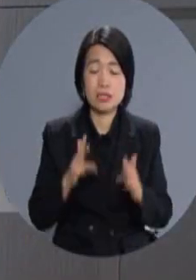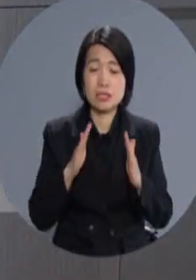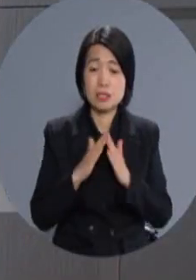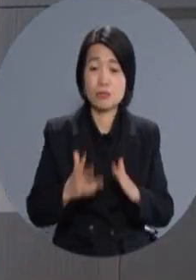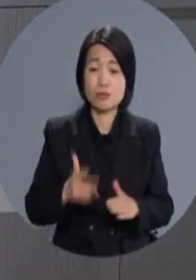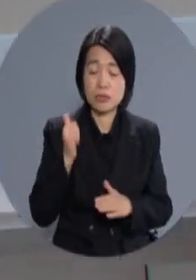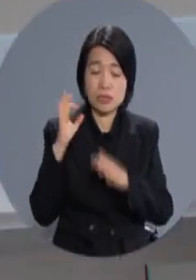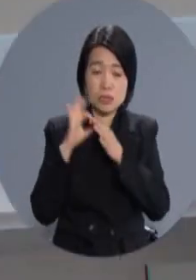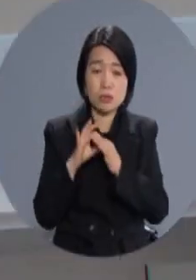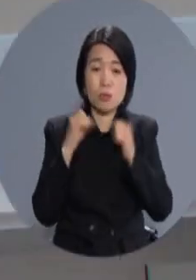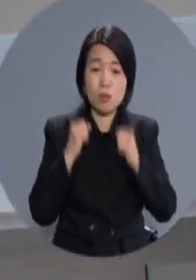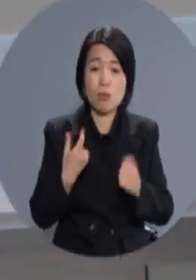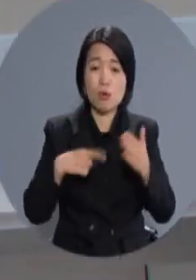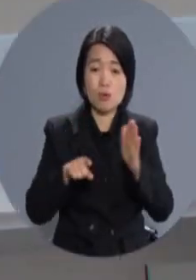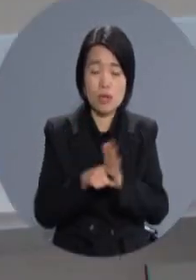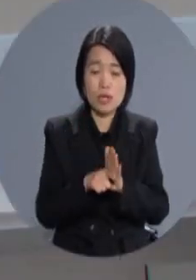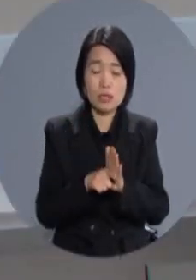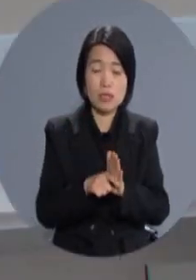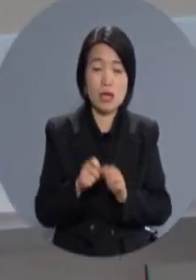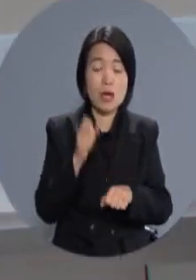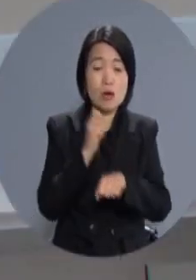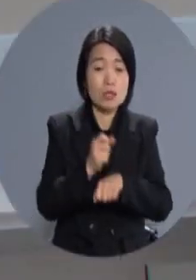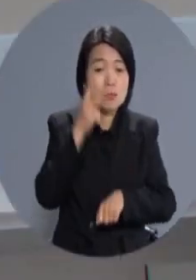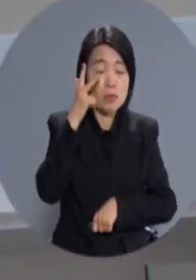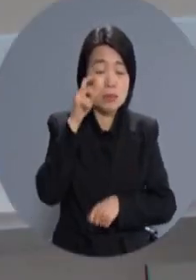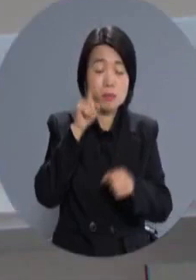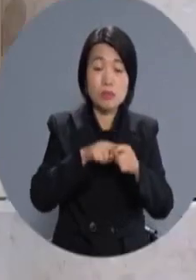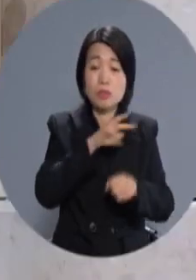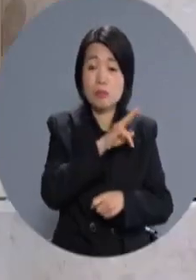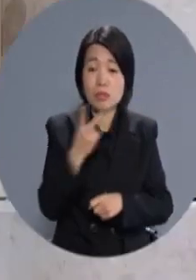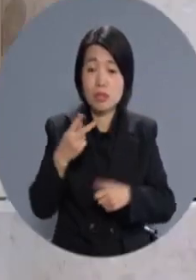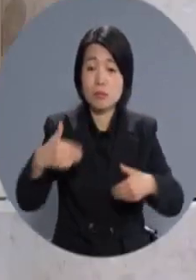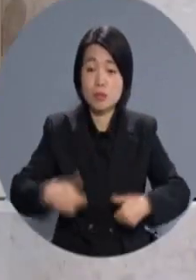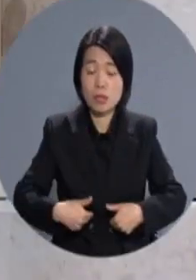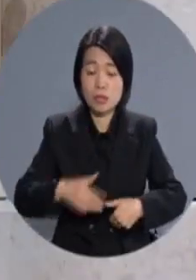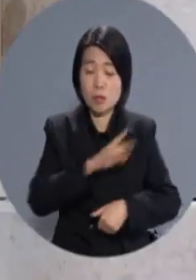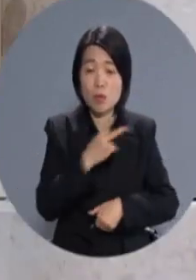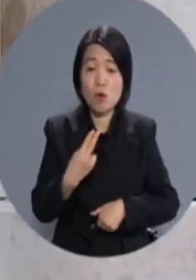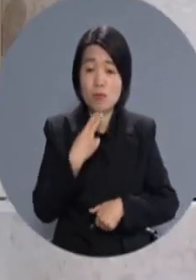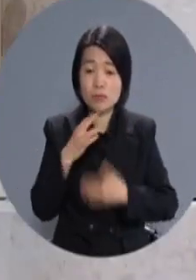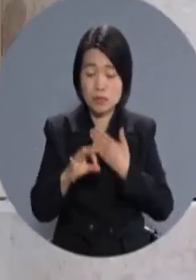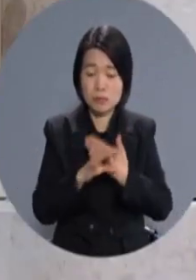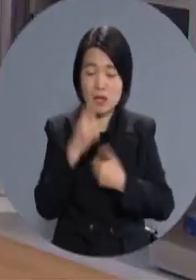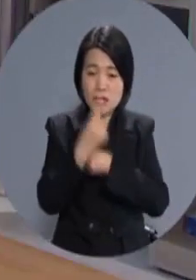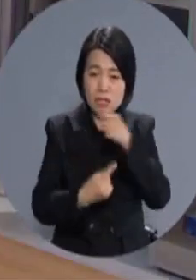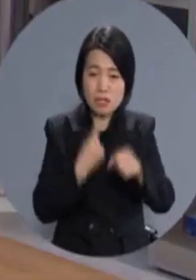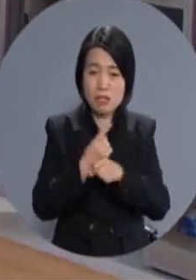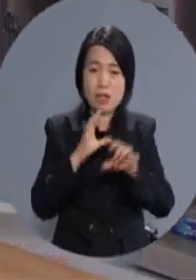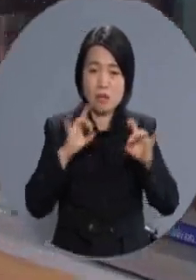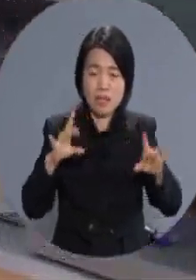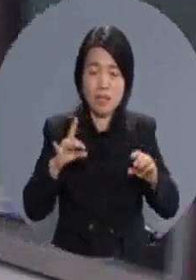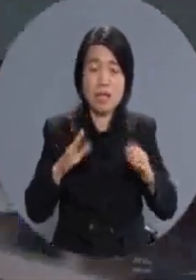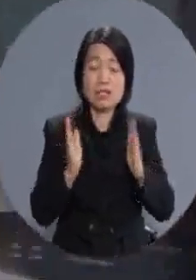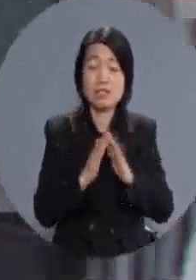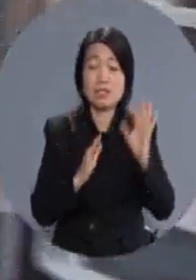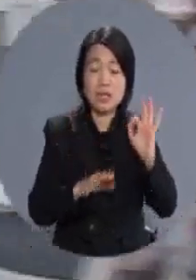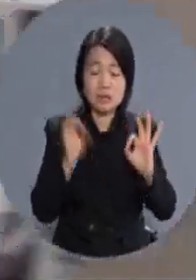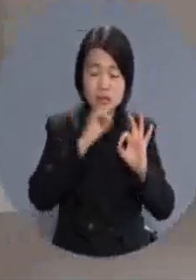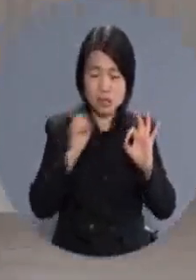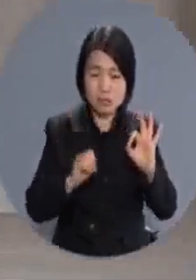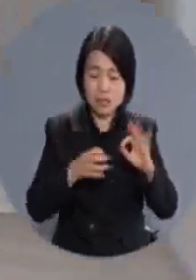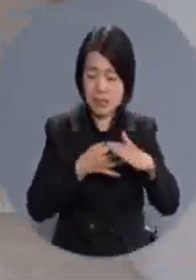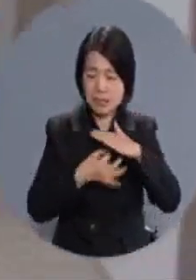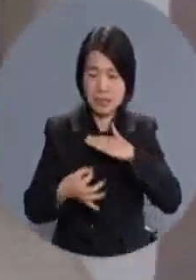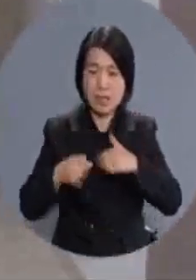계속 거주하기 위해선 오피스텔로 용도 변경을 해야 하는데 그렇지 못할 경우 해마다 매매 시세의 10%까지